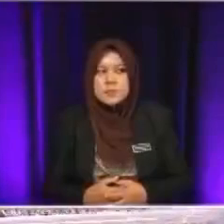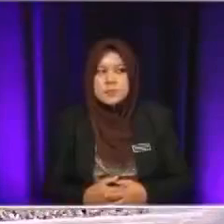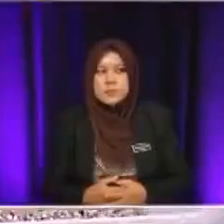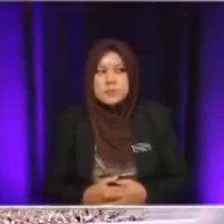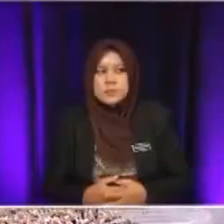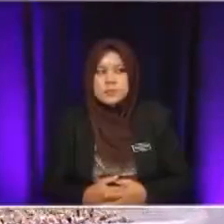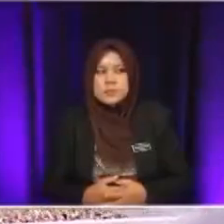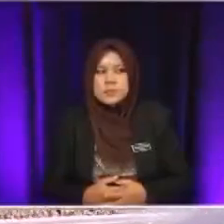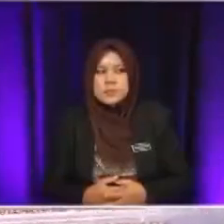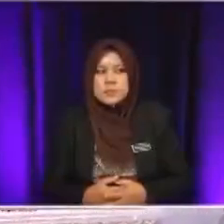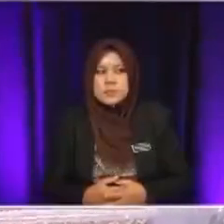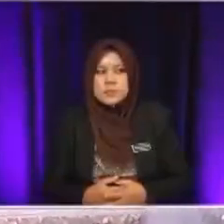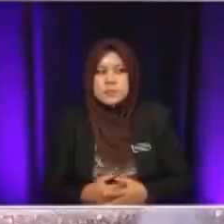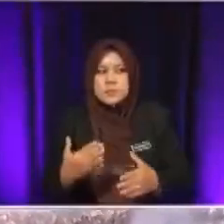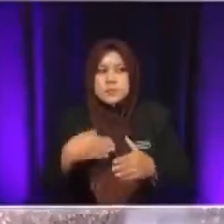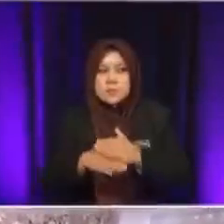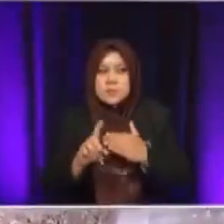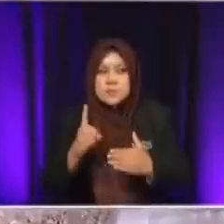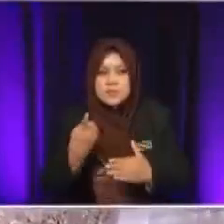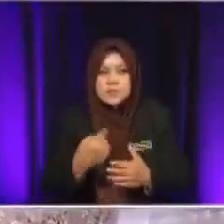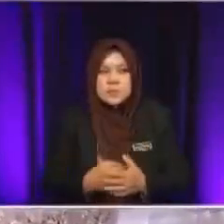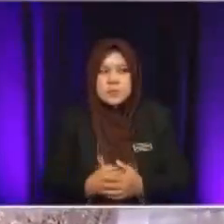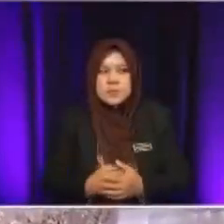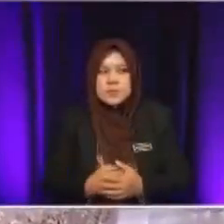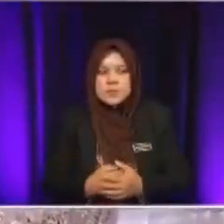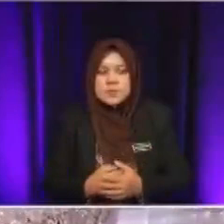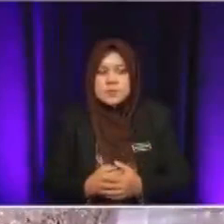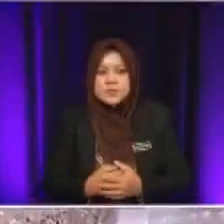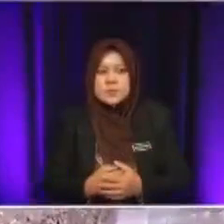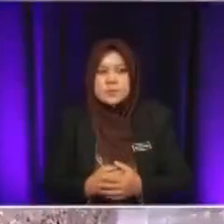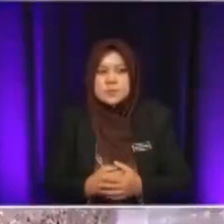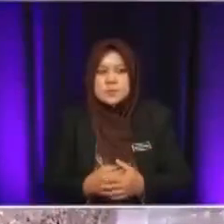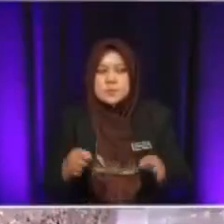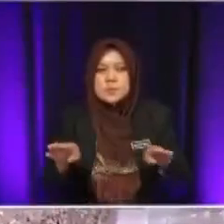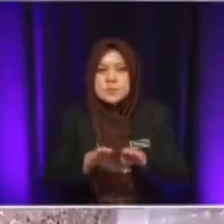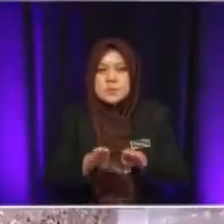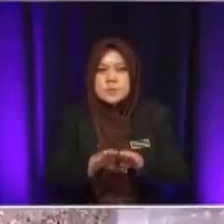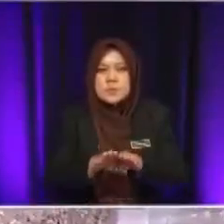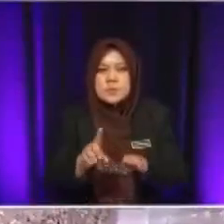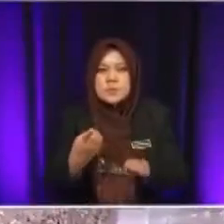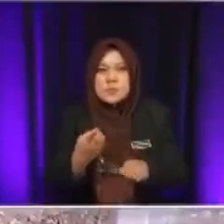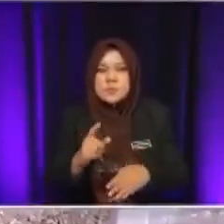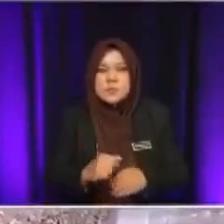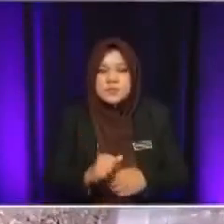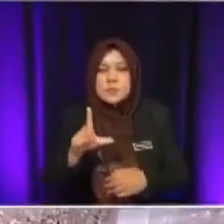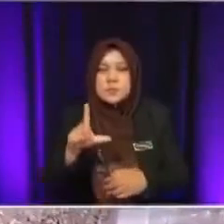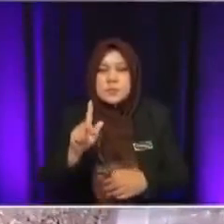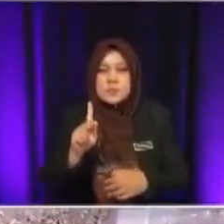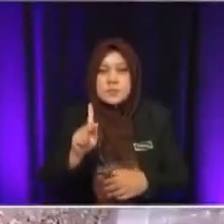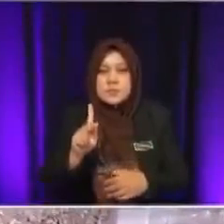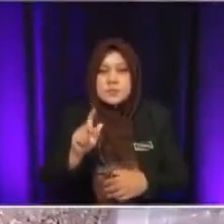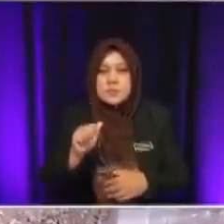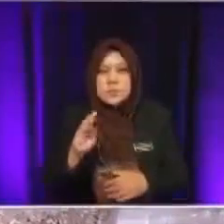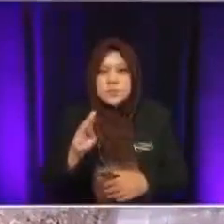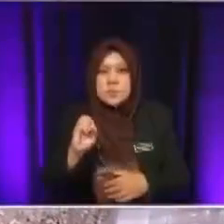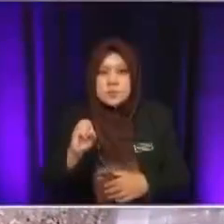sini. Okey, masukkan saja. Macam tu cikgu eh? Ya, lepas tu kita tutup saja dengan lekabel tu. Sebab mudah